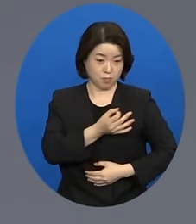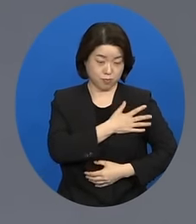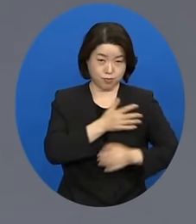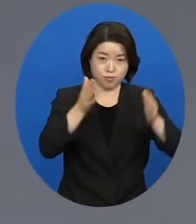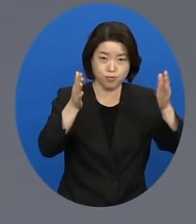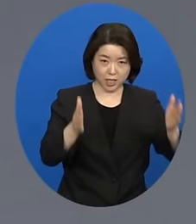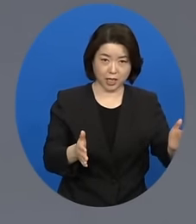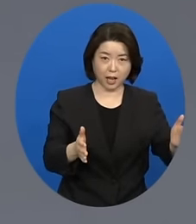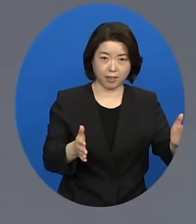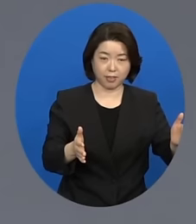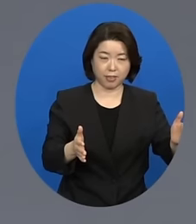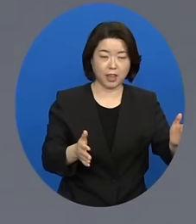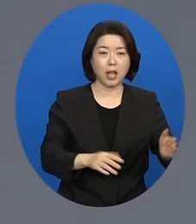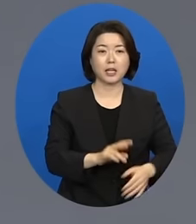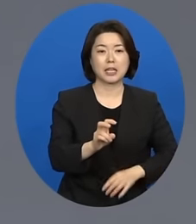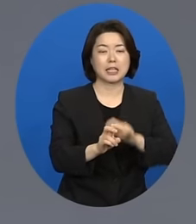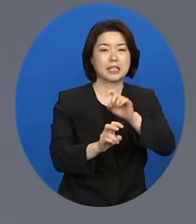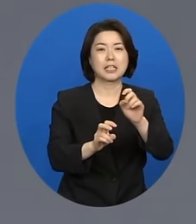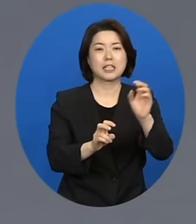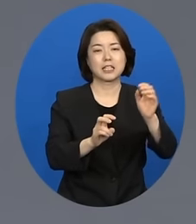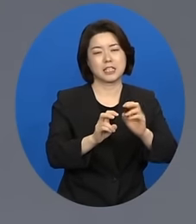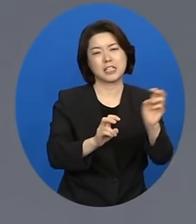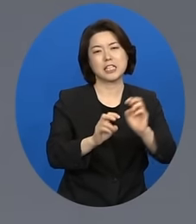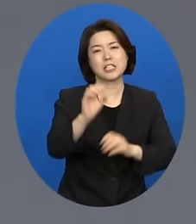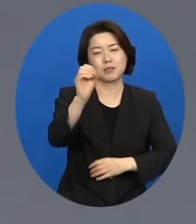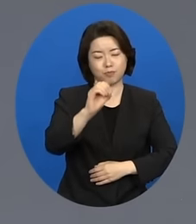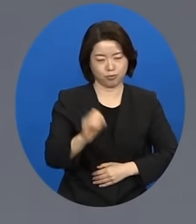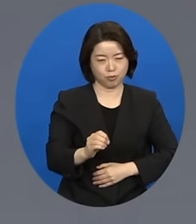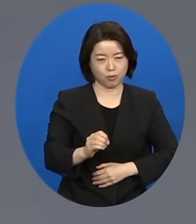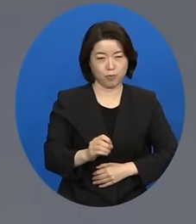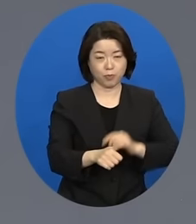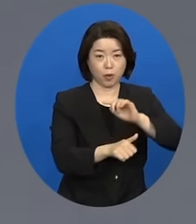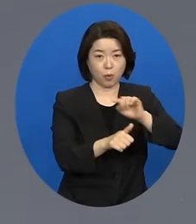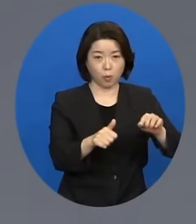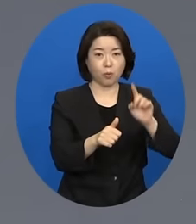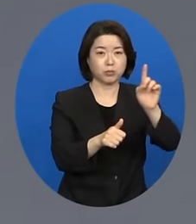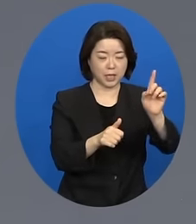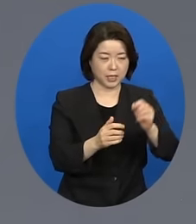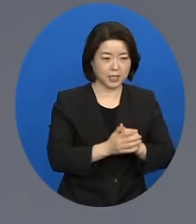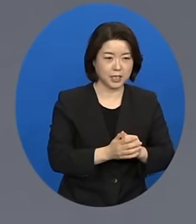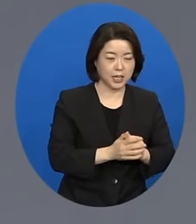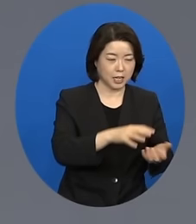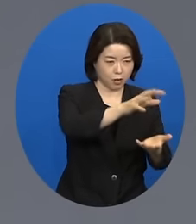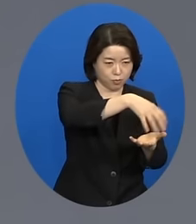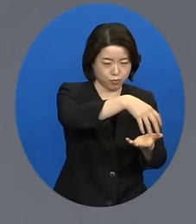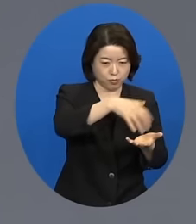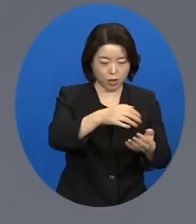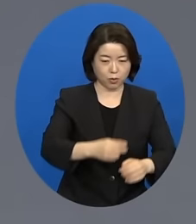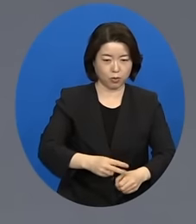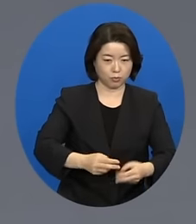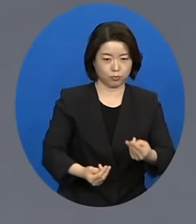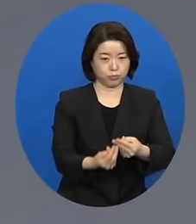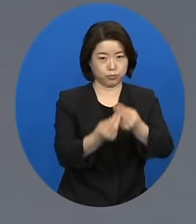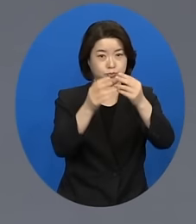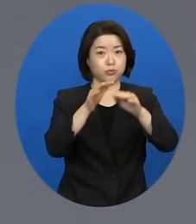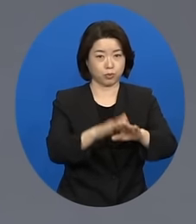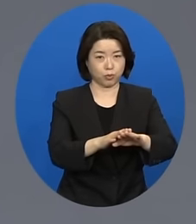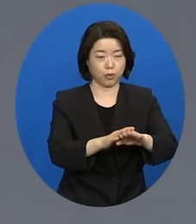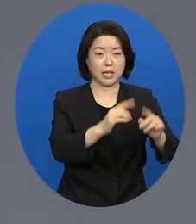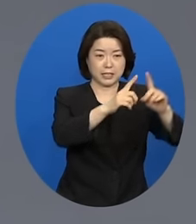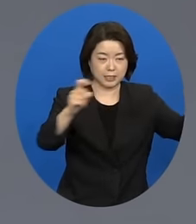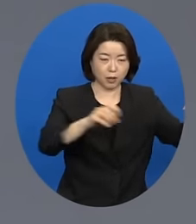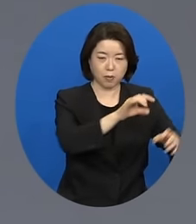동안 이 20%, 5분의 1을 수확을 해서 각 성마다 다 저장을 해야 된다는 거예요. 그래서 다가오는